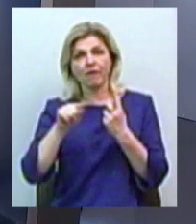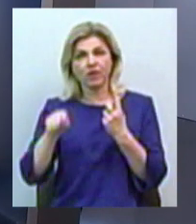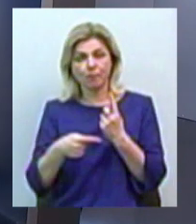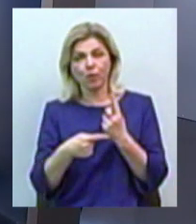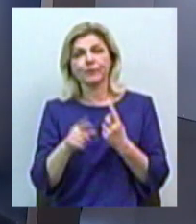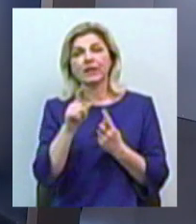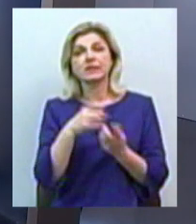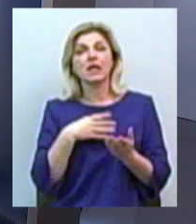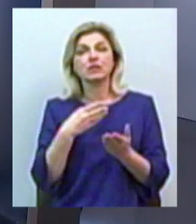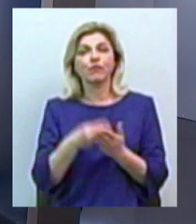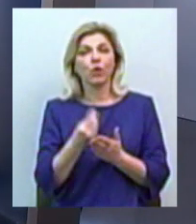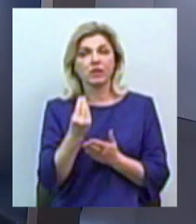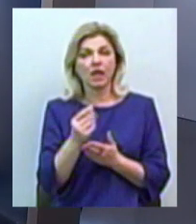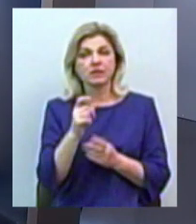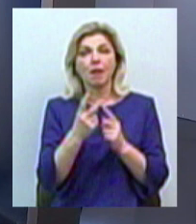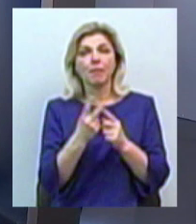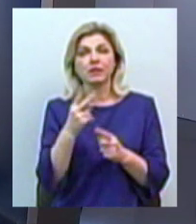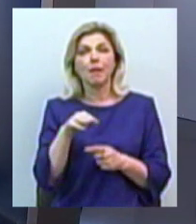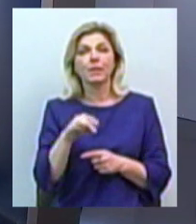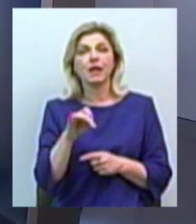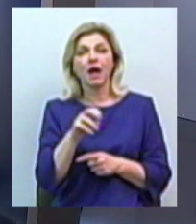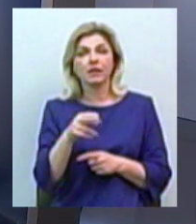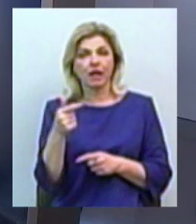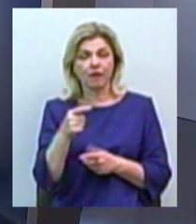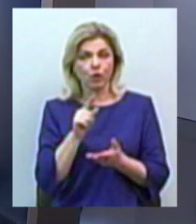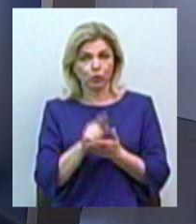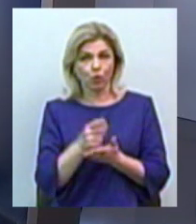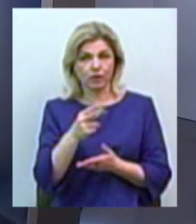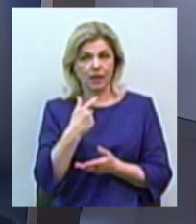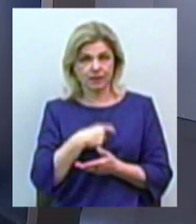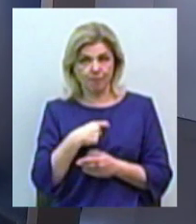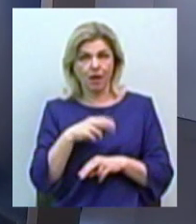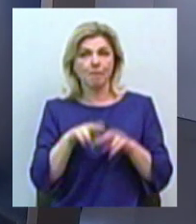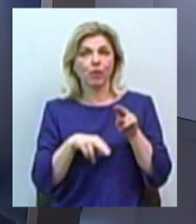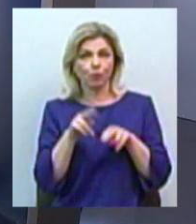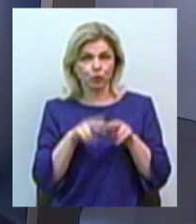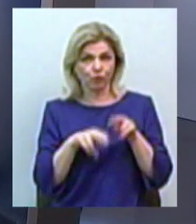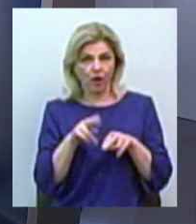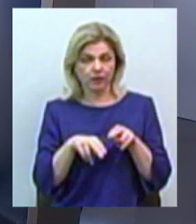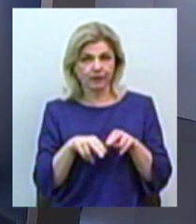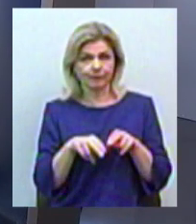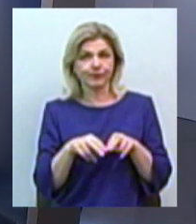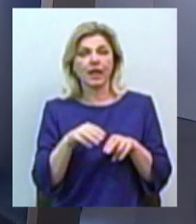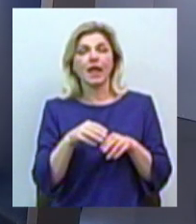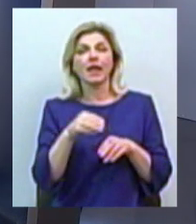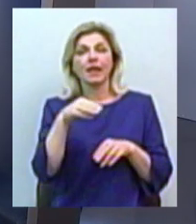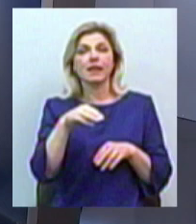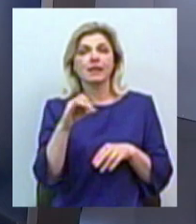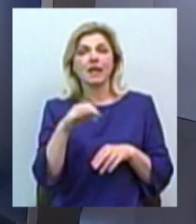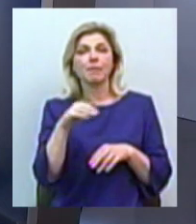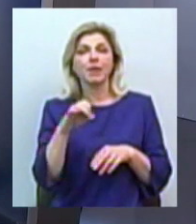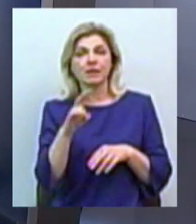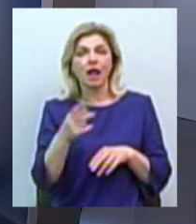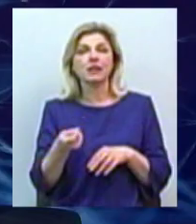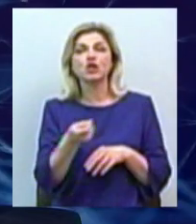за власні кошти, за 1,5 мільярда гривень, повинен для себе построїти, побудувати термінал, зерновий, черговий